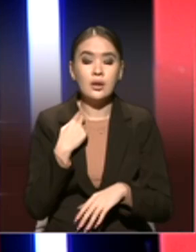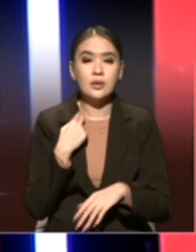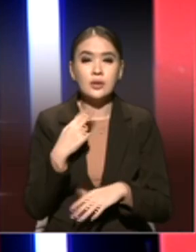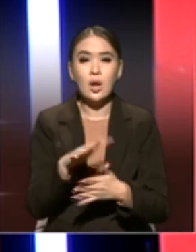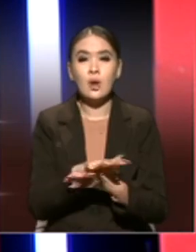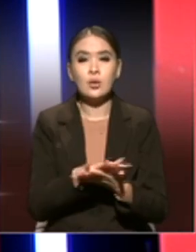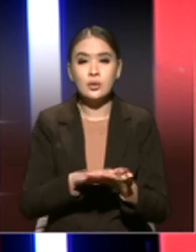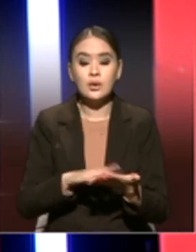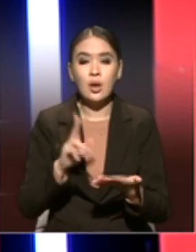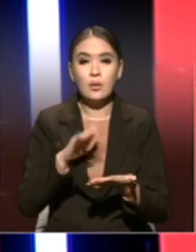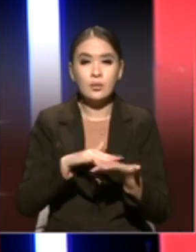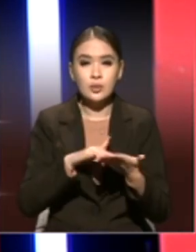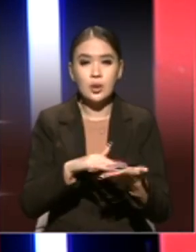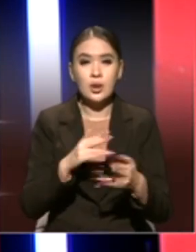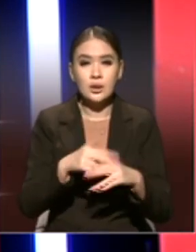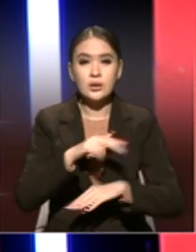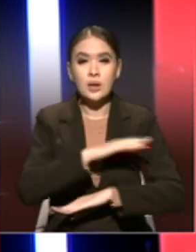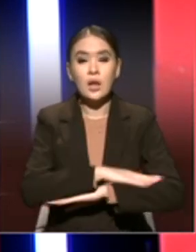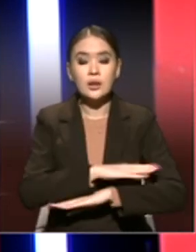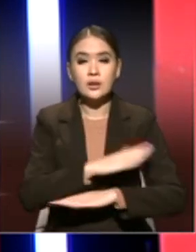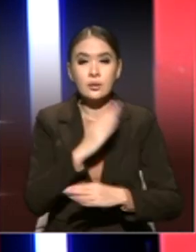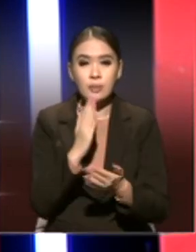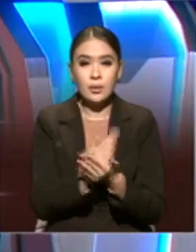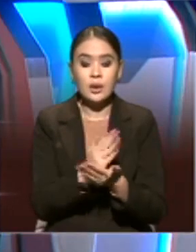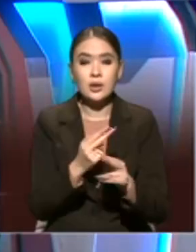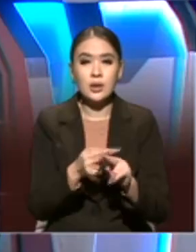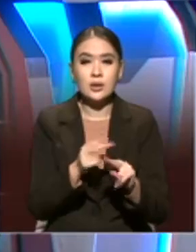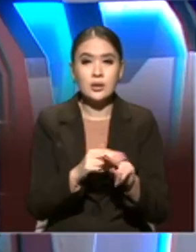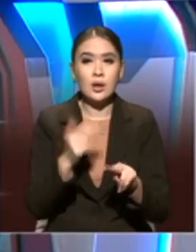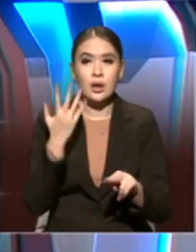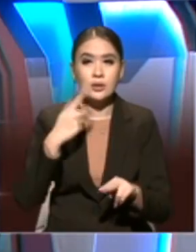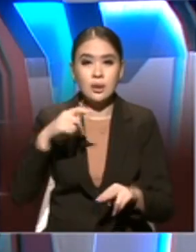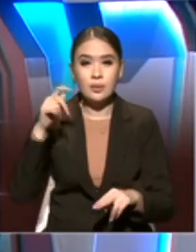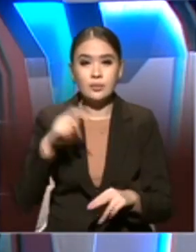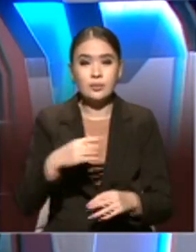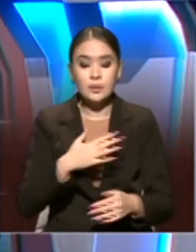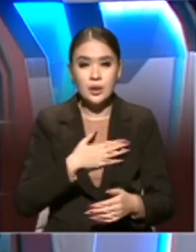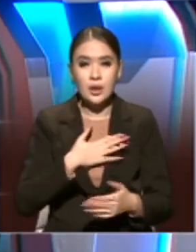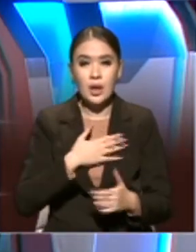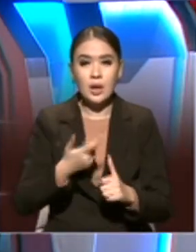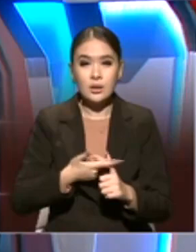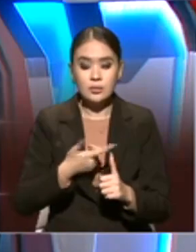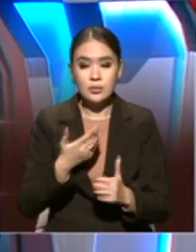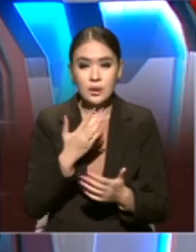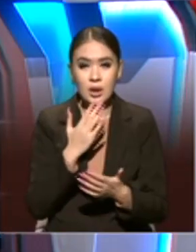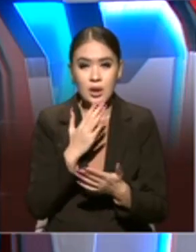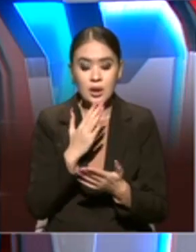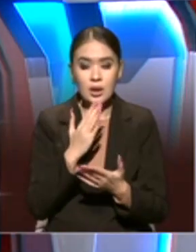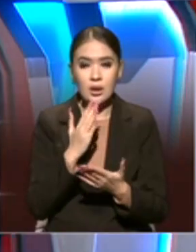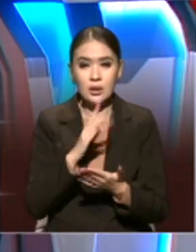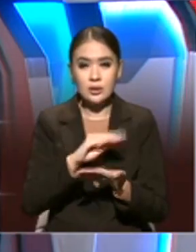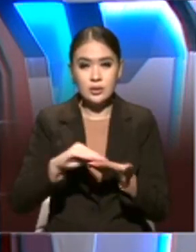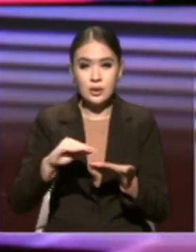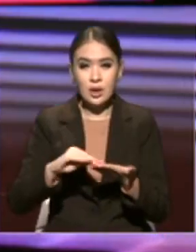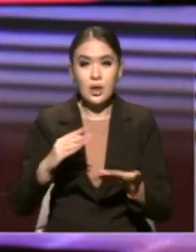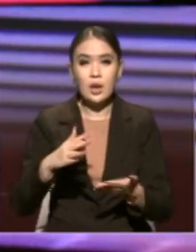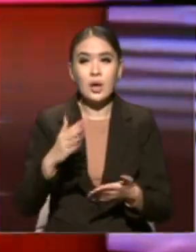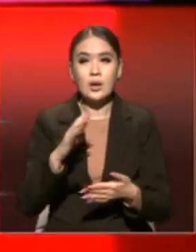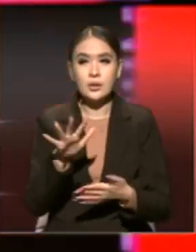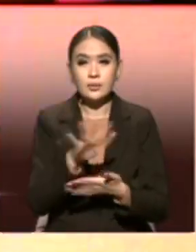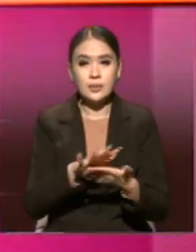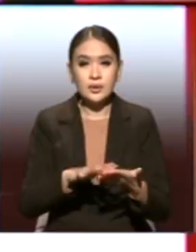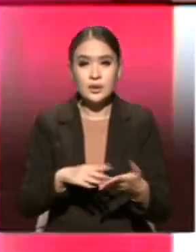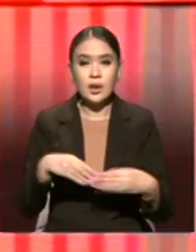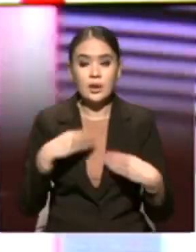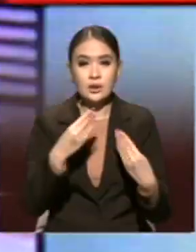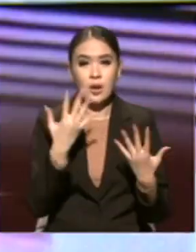Өтінішті жаңа тәртіп бар, жаңа жергілікті әскери басқару органдарына келген кезде менің атымда деп кредит бар. Сол тәртіп арқылы біз списікті қабылдаймыз, оның мойнында